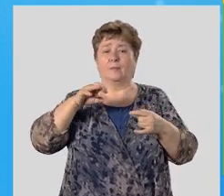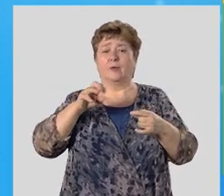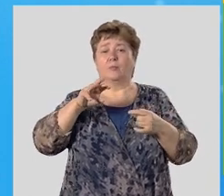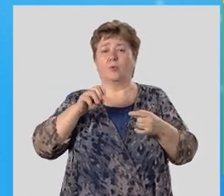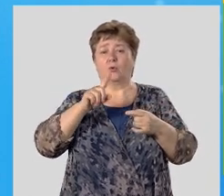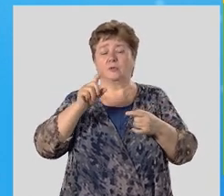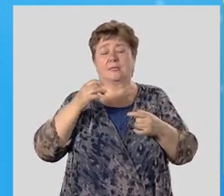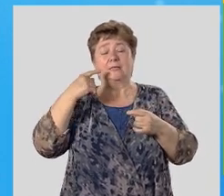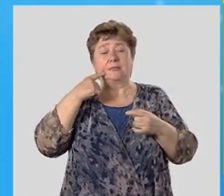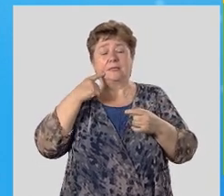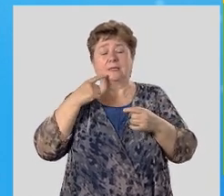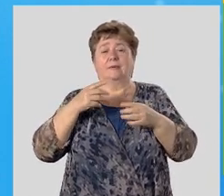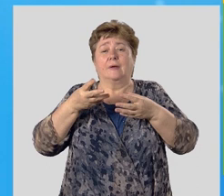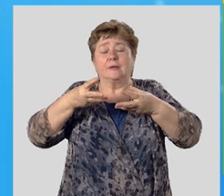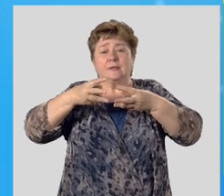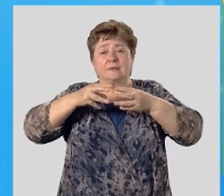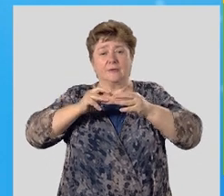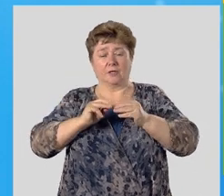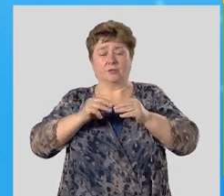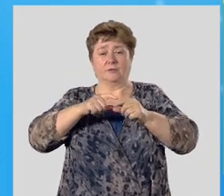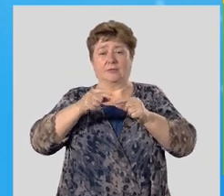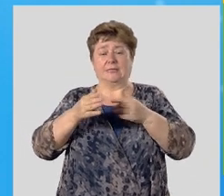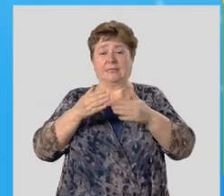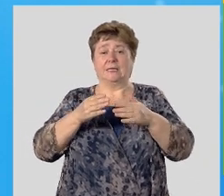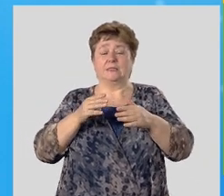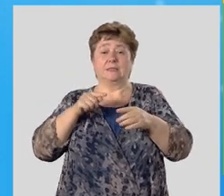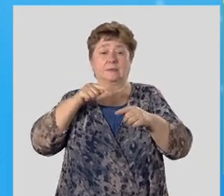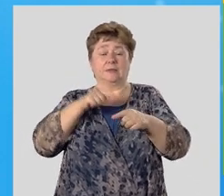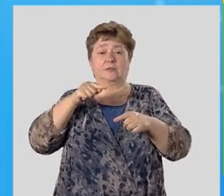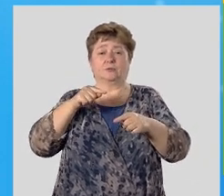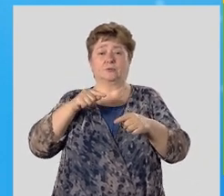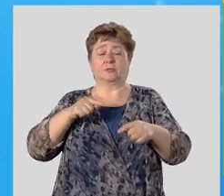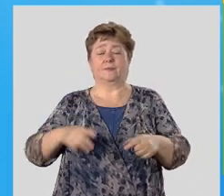стыдливая, сворачивают листья, если к ним прикоснуться.